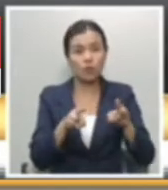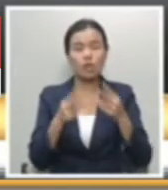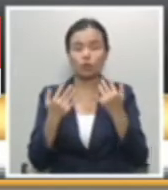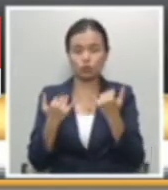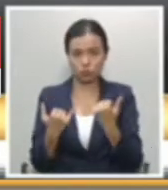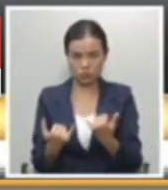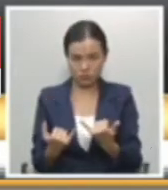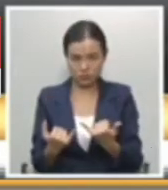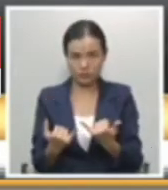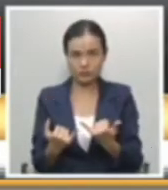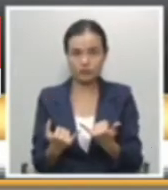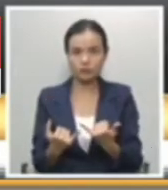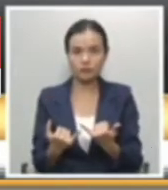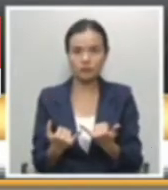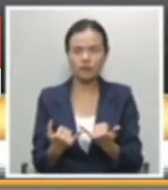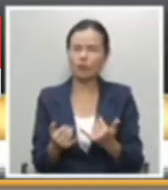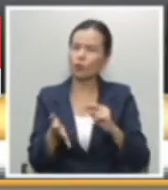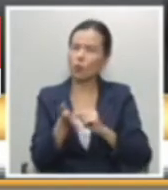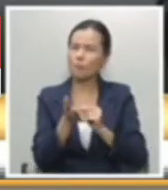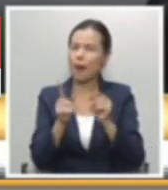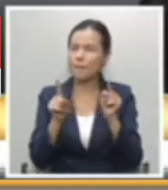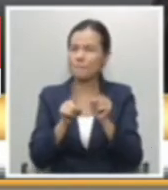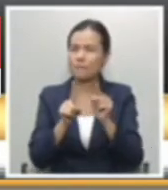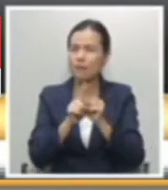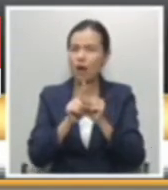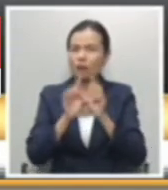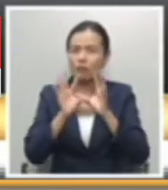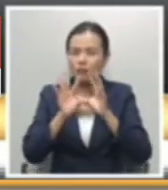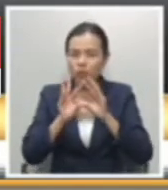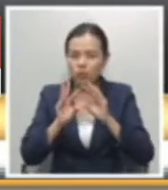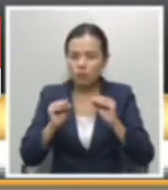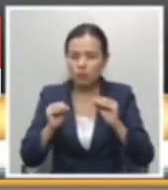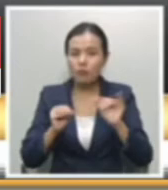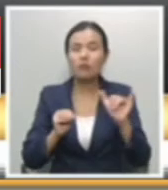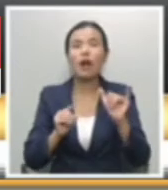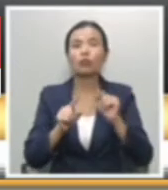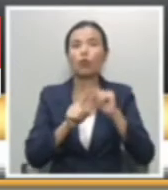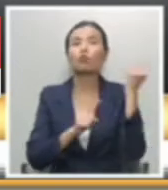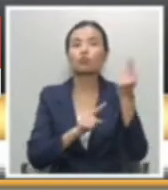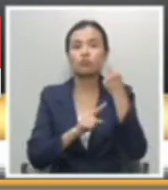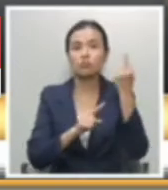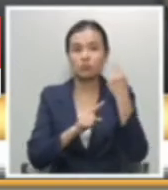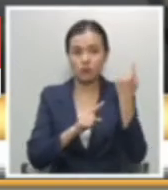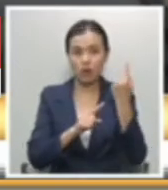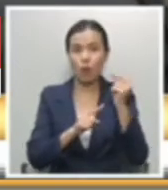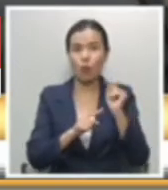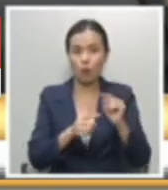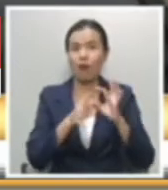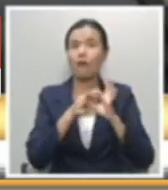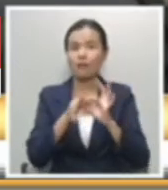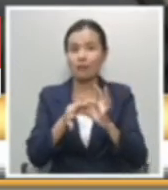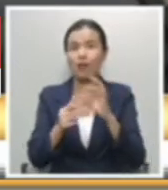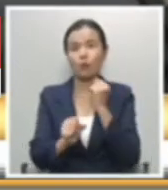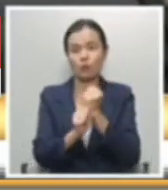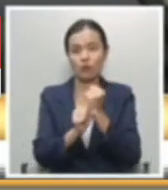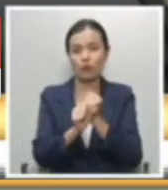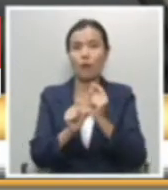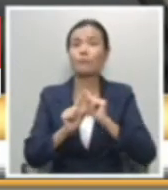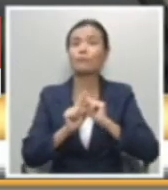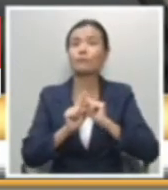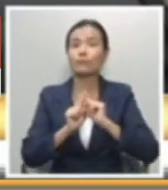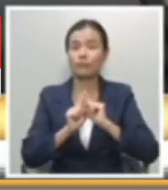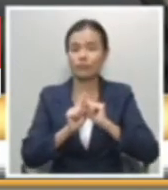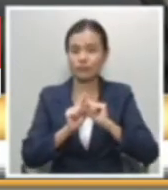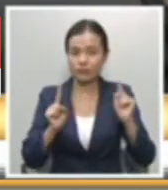นี้ก็ยังไม่เชิงที่ใกล้ดับเพราะว่ามันมีการท่องเที่ยวเข้ามาเกี่ยวข้องแต่ว่าใน